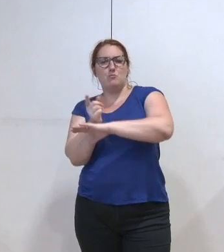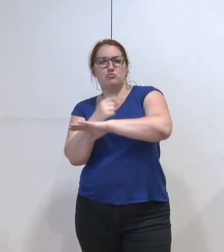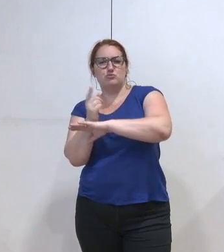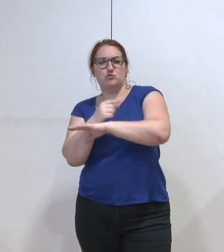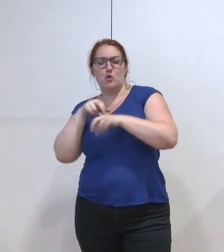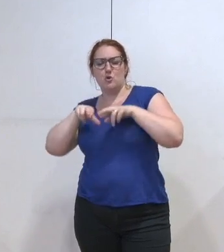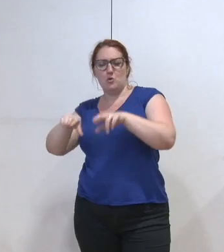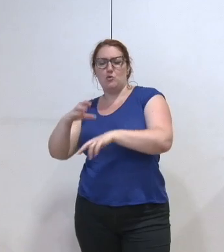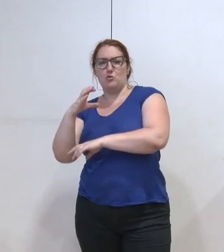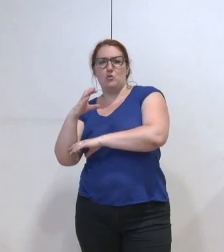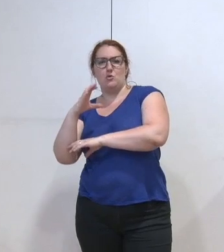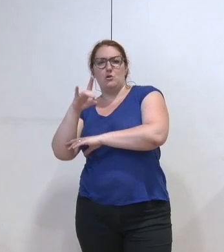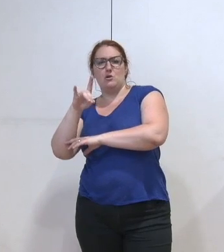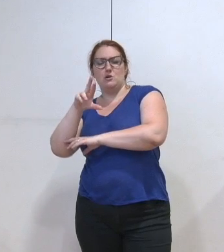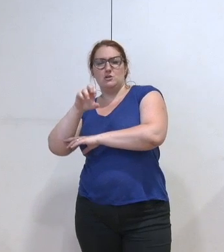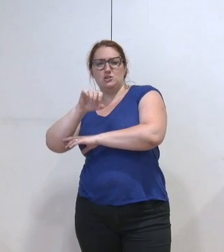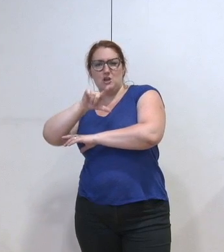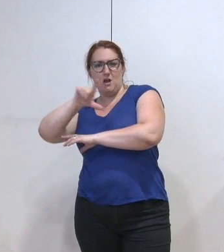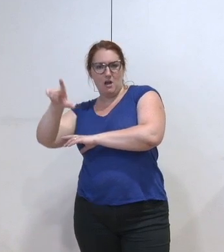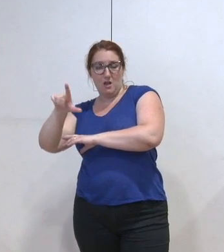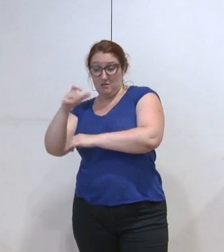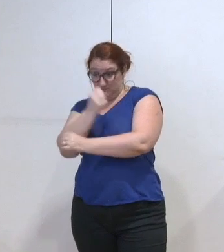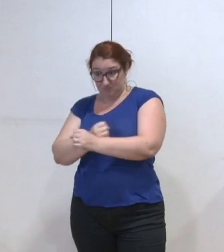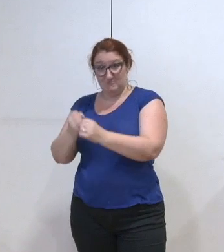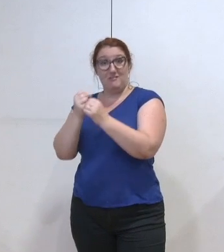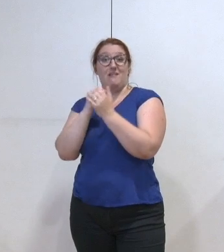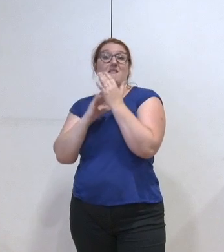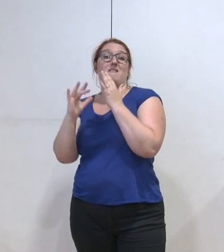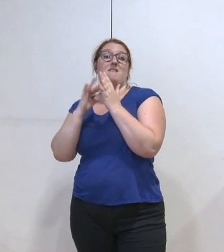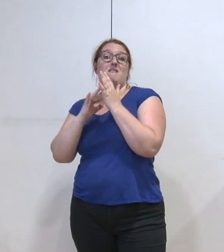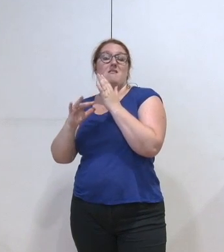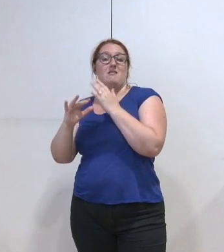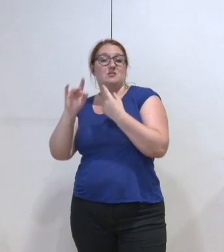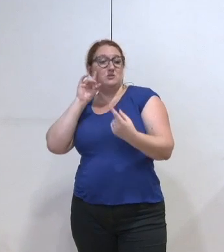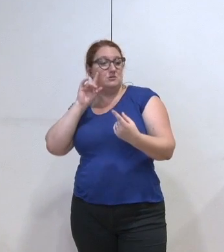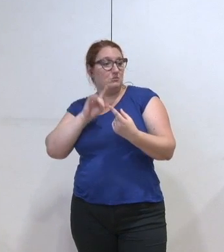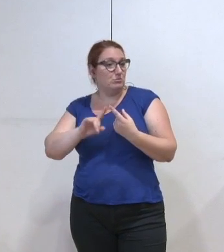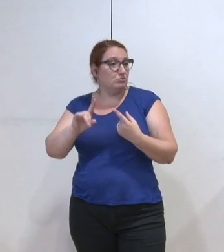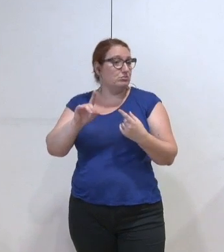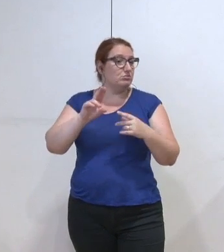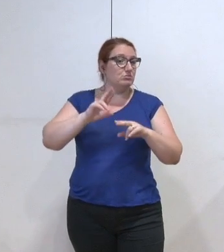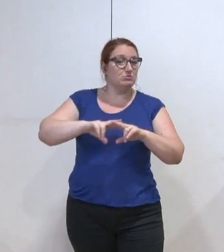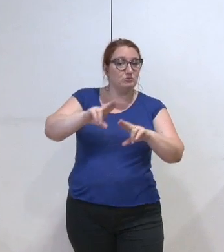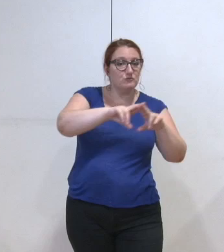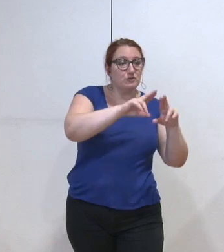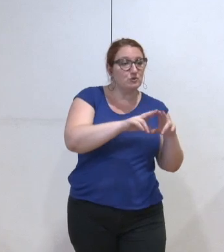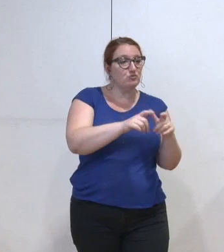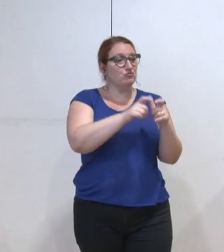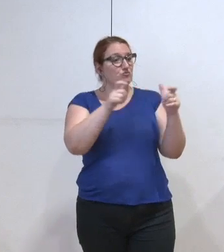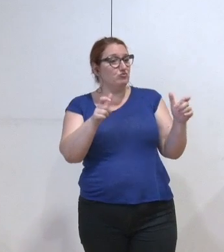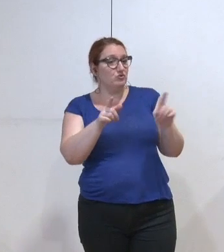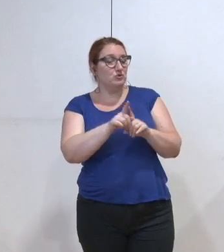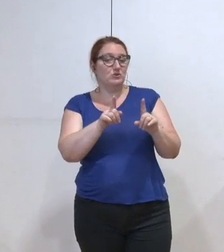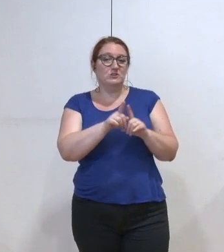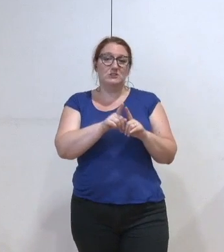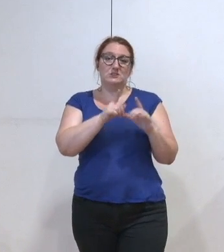permettront également de faire d'autres démarches de rénovation et des et d'agrandissement sur la crèche